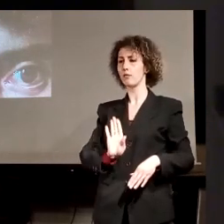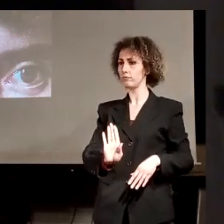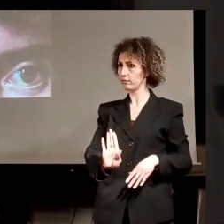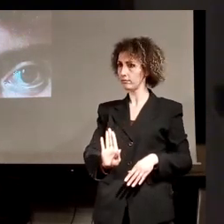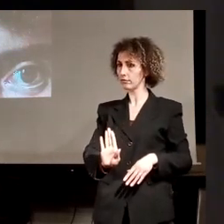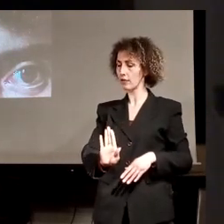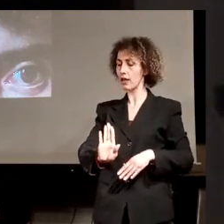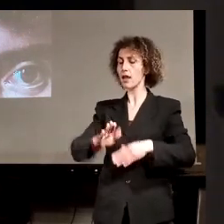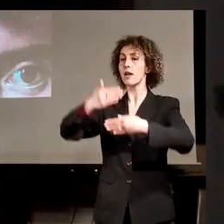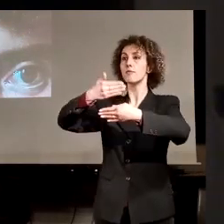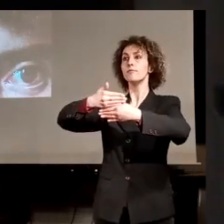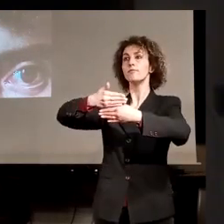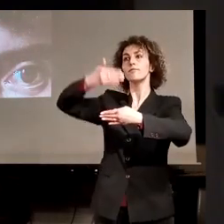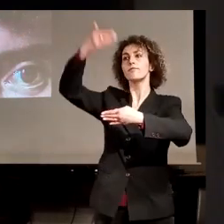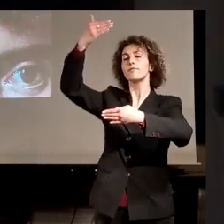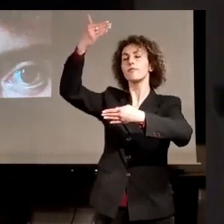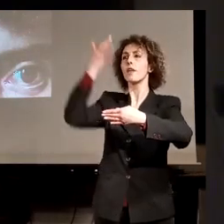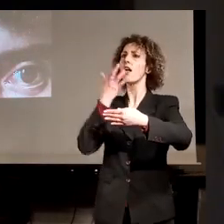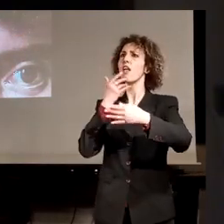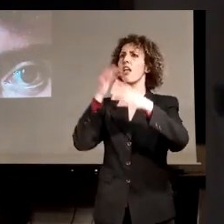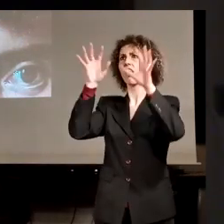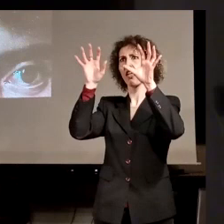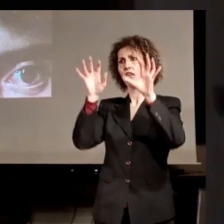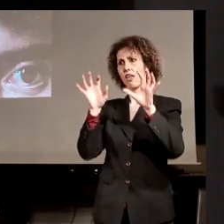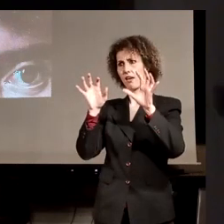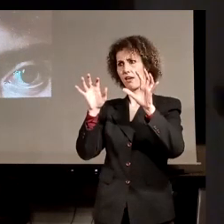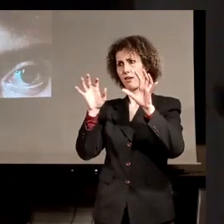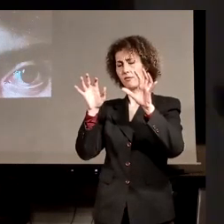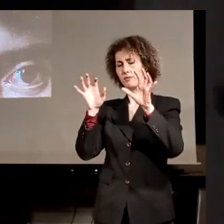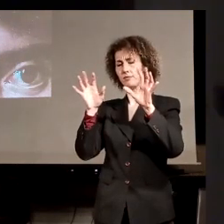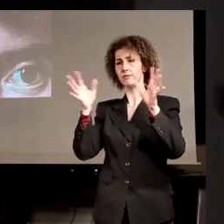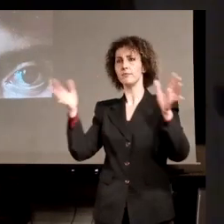una cieca facciata scolorita nella parte superiore